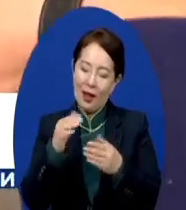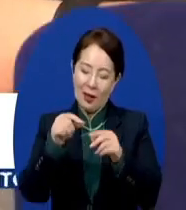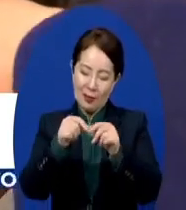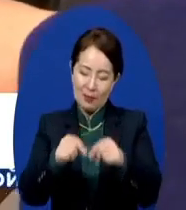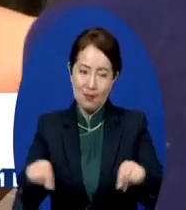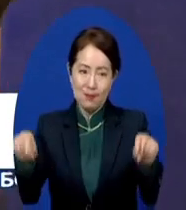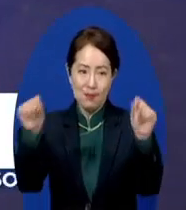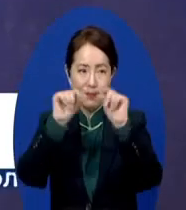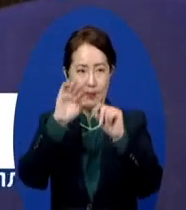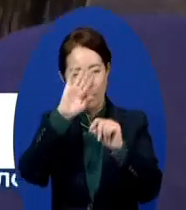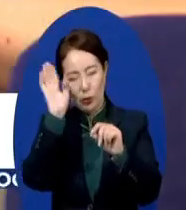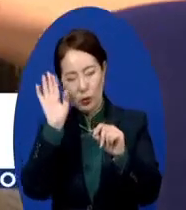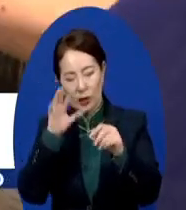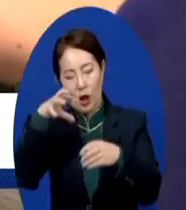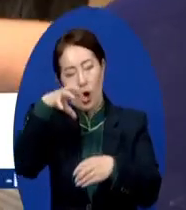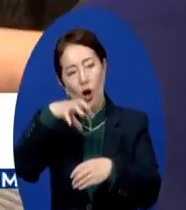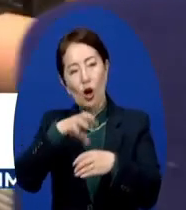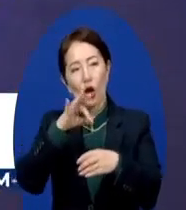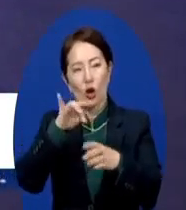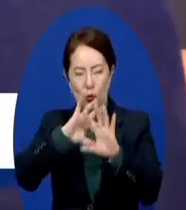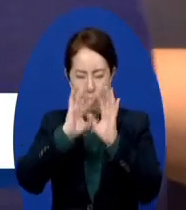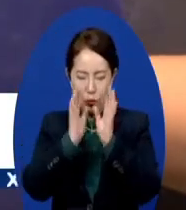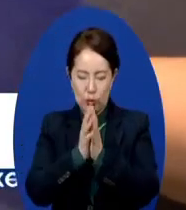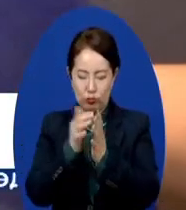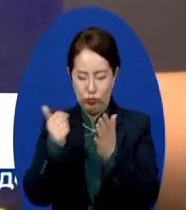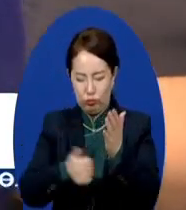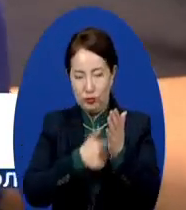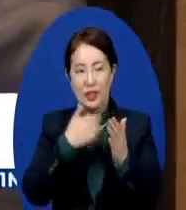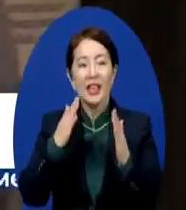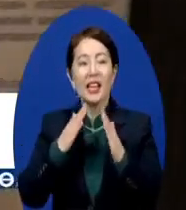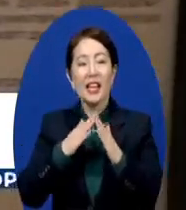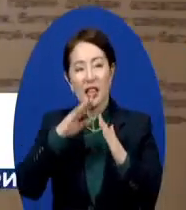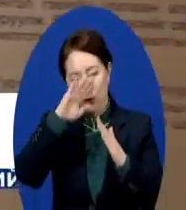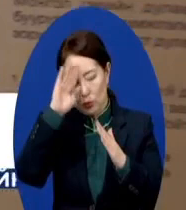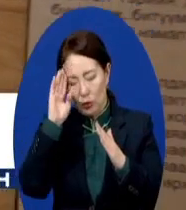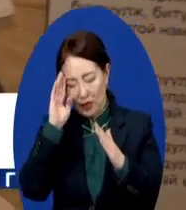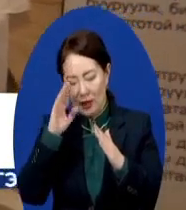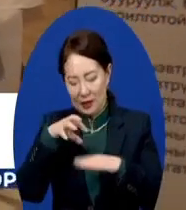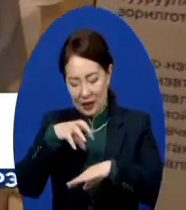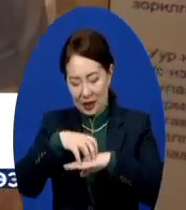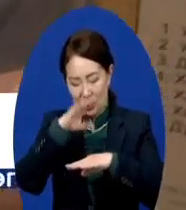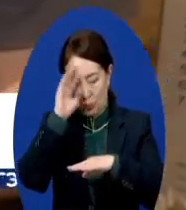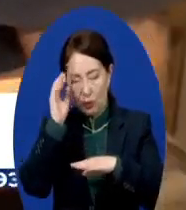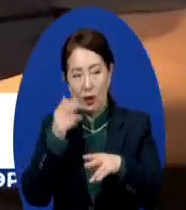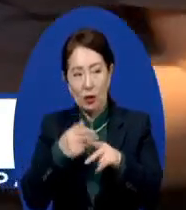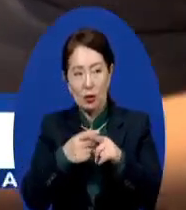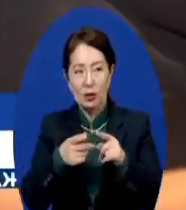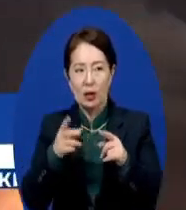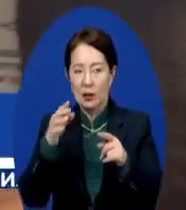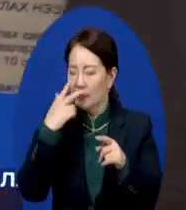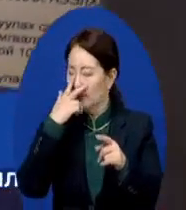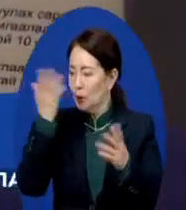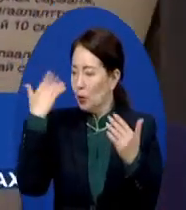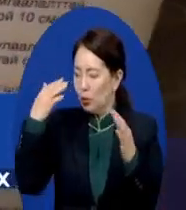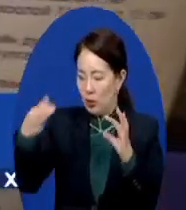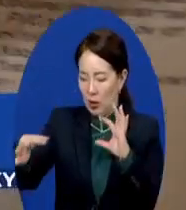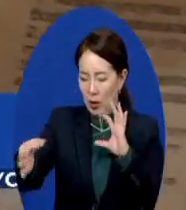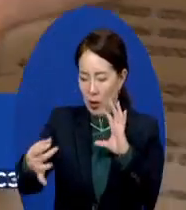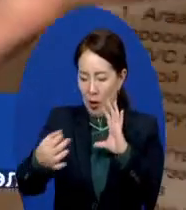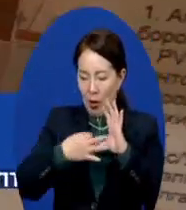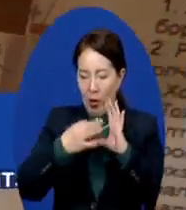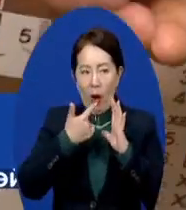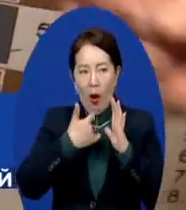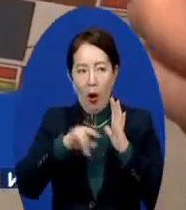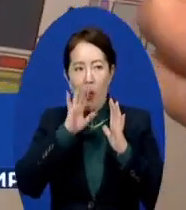хаалга, хатвчны дулаалга өрөх гэсэн нэг ийм иж бүрдэлтэй гэрийн дулаалга байж байгаа. Агаар оруулах юм хоёр нэлхийтэй энд нь